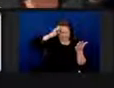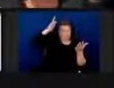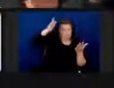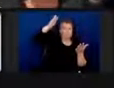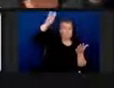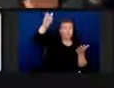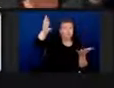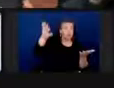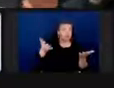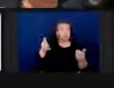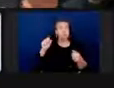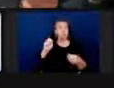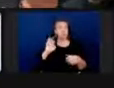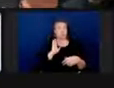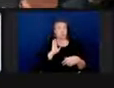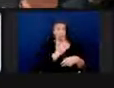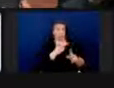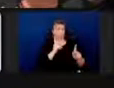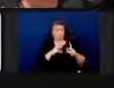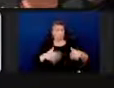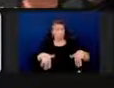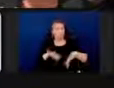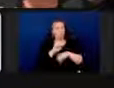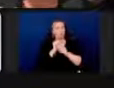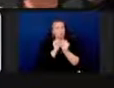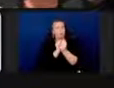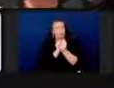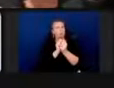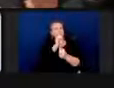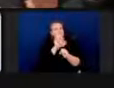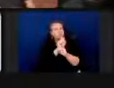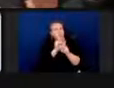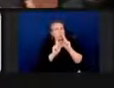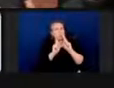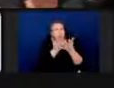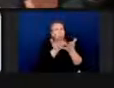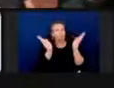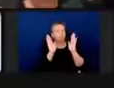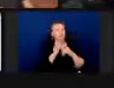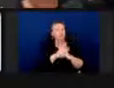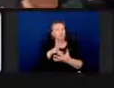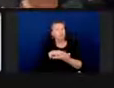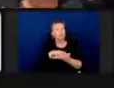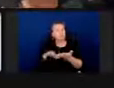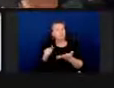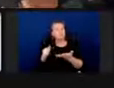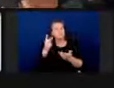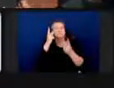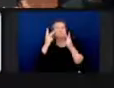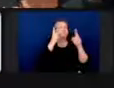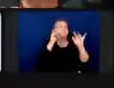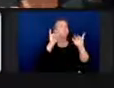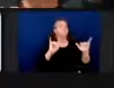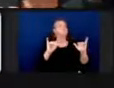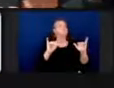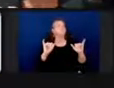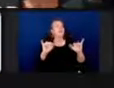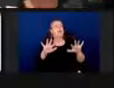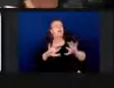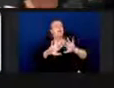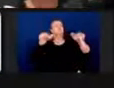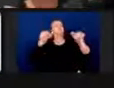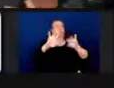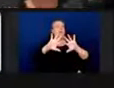القطاعات المختلفة فإذا الممارسين ينبغي أن يعملوا مع